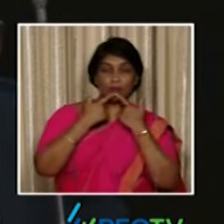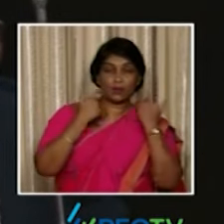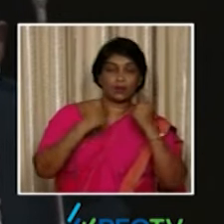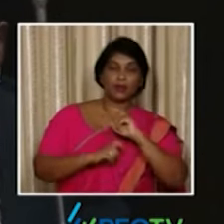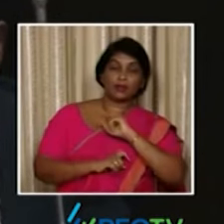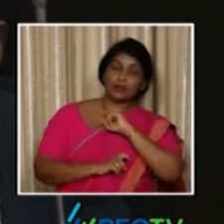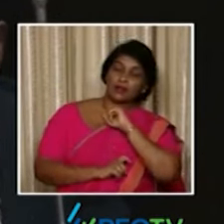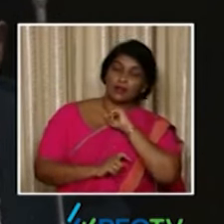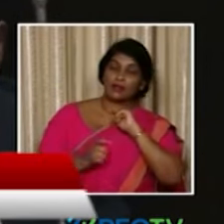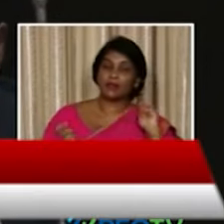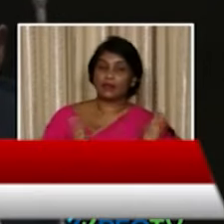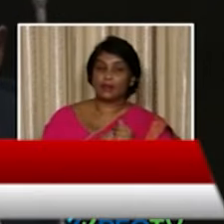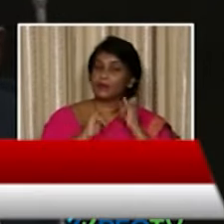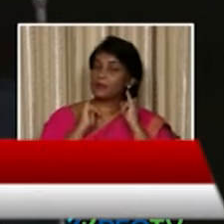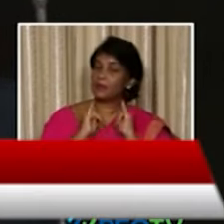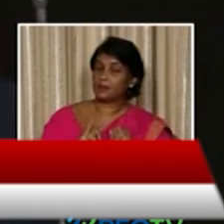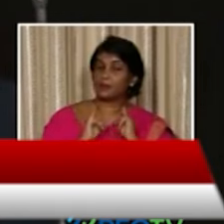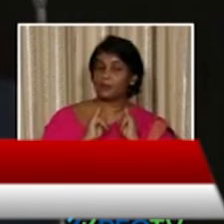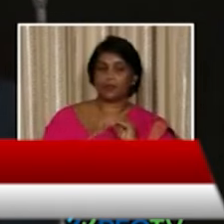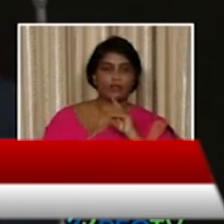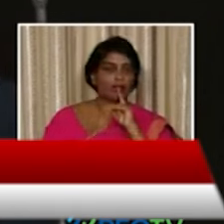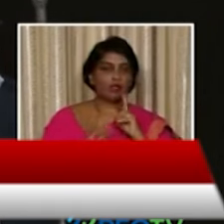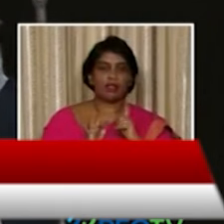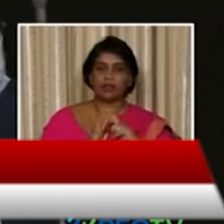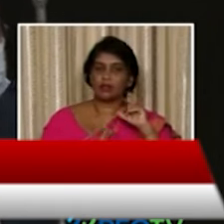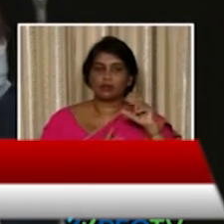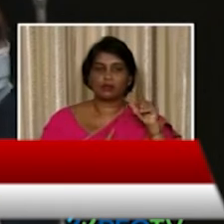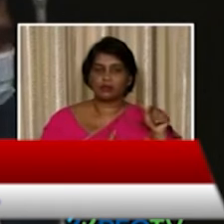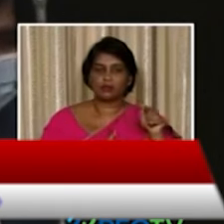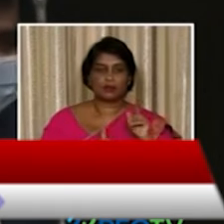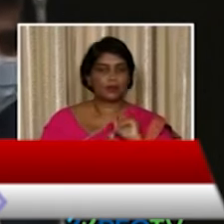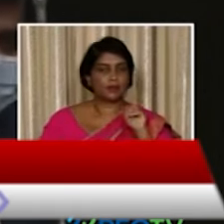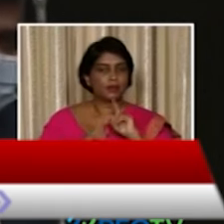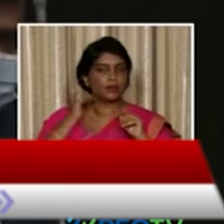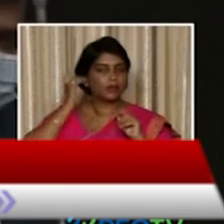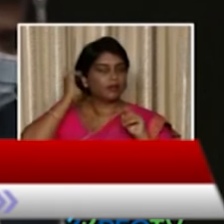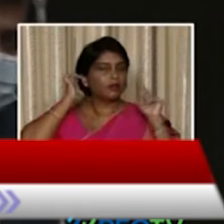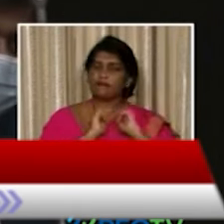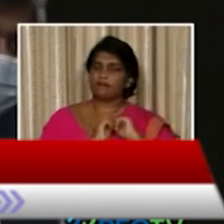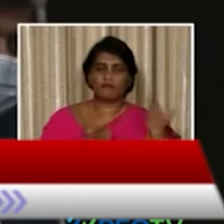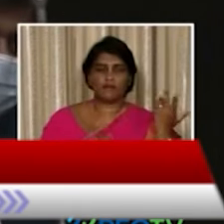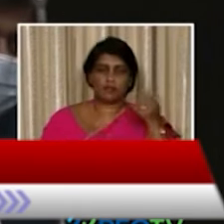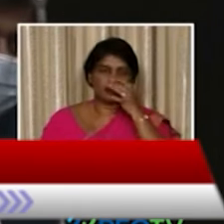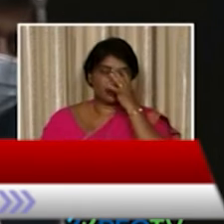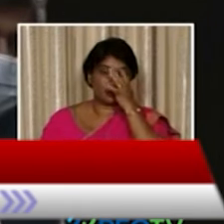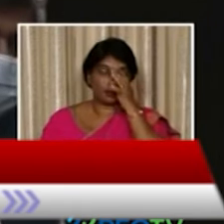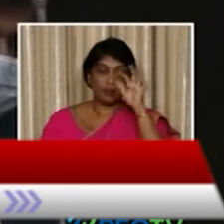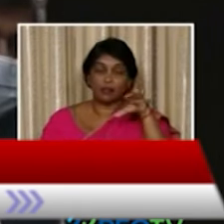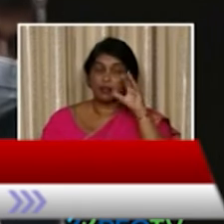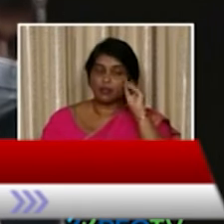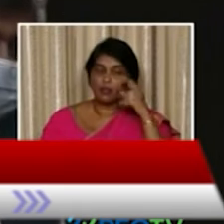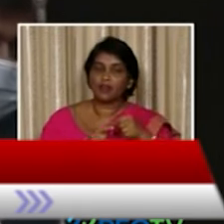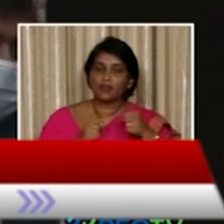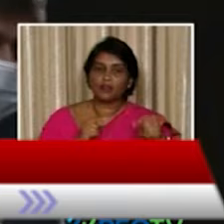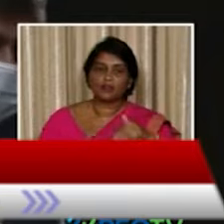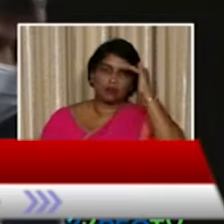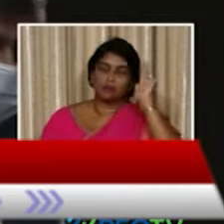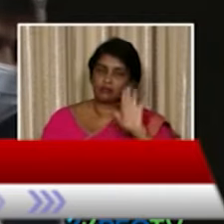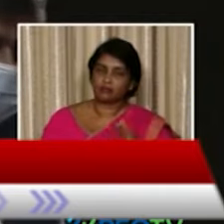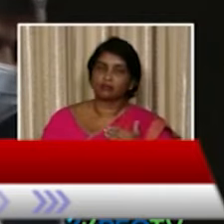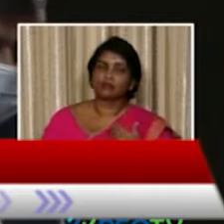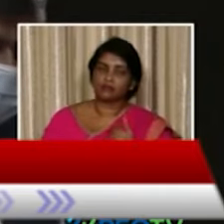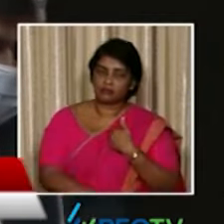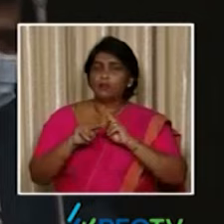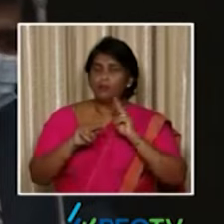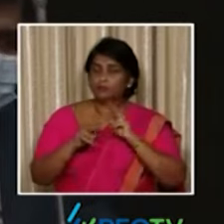ගහලා ක්‍රිකට් දූෂිතයි මේකයි කිව්වට ICC මේ අපි පාර්ලිමේන්තුවේ කියලා කිසිම දෙයක් වැඩක් නැහැ. ඒක නොතේරෙන විපක්ෂ නායකවරයෙක් ඉඳීම ගැන